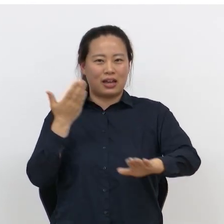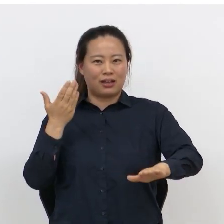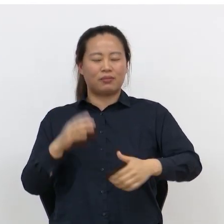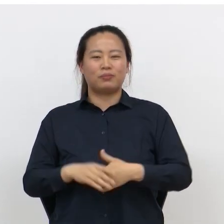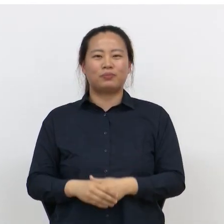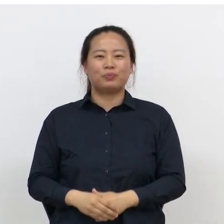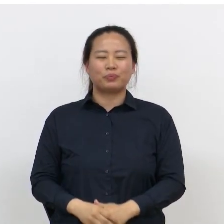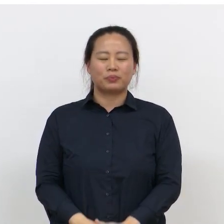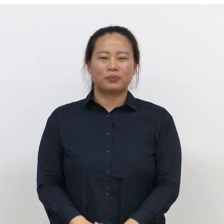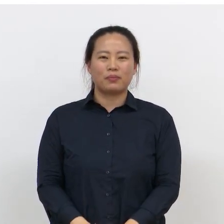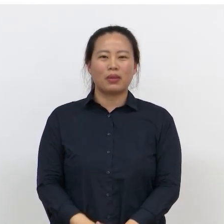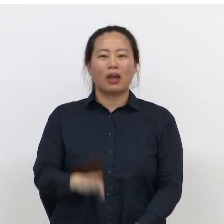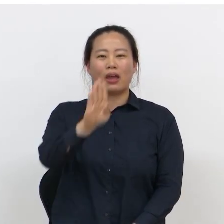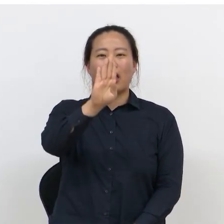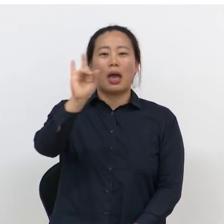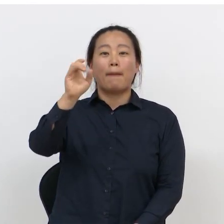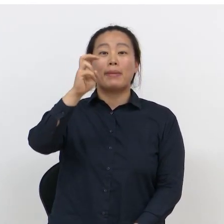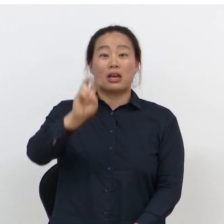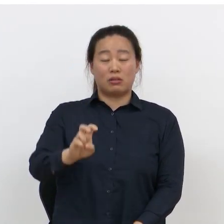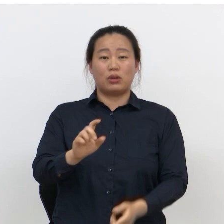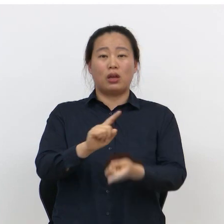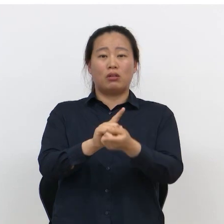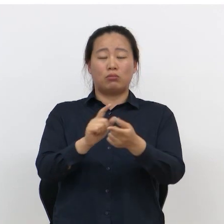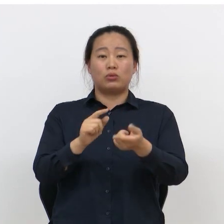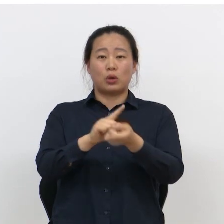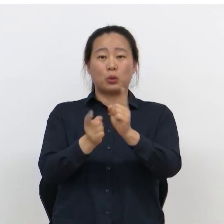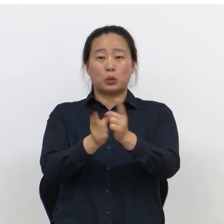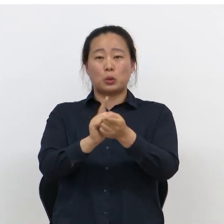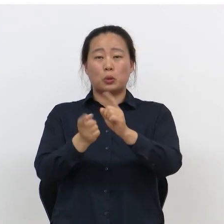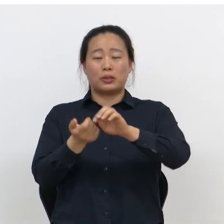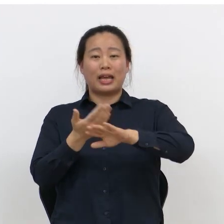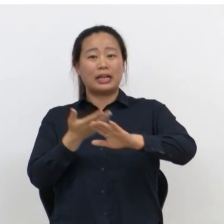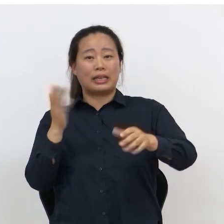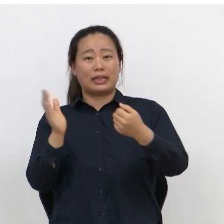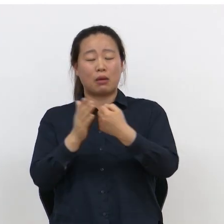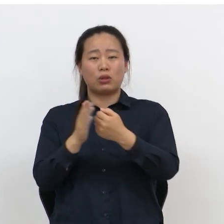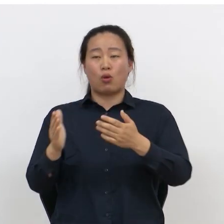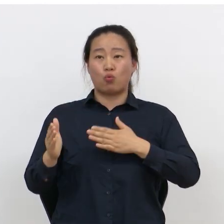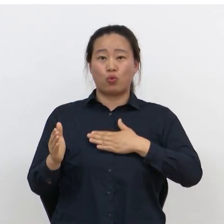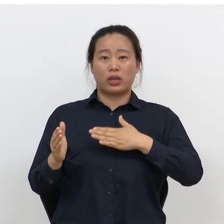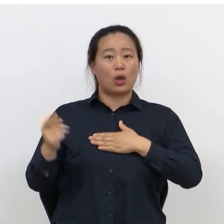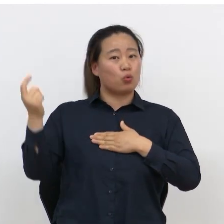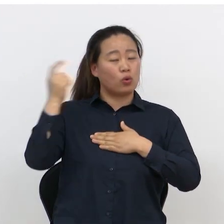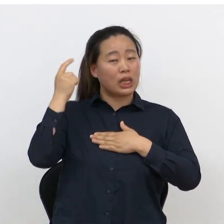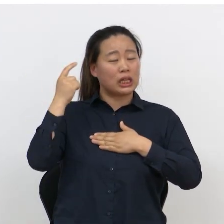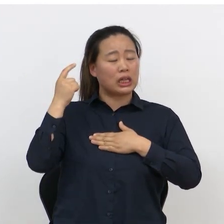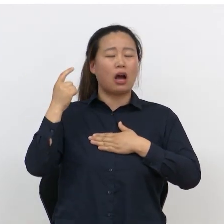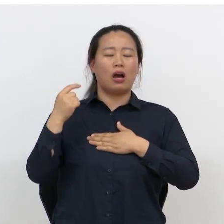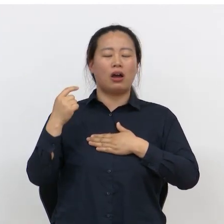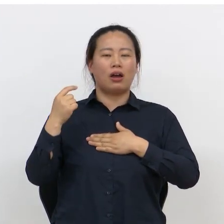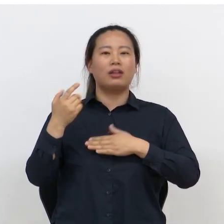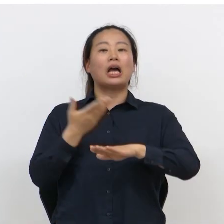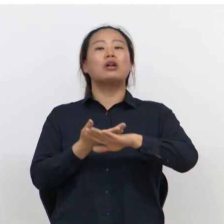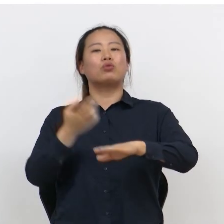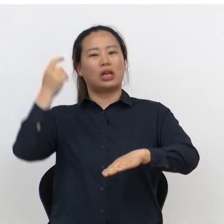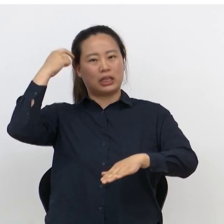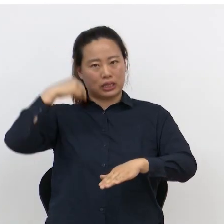다르다. 이렇게 배음이 크기가 서로 다르기 때문에 그 조합들로 인해서 우리 귀에 다 다른 악기 소리로 들리는